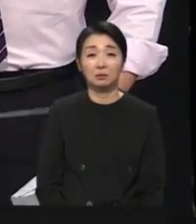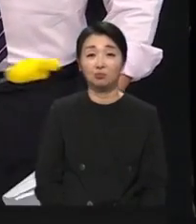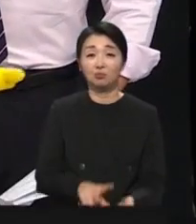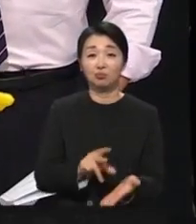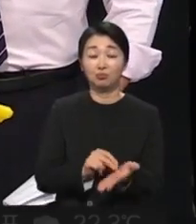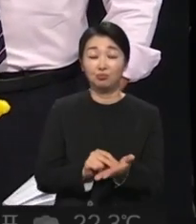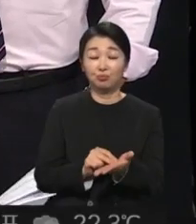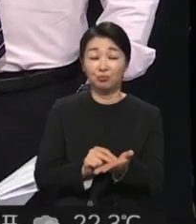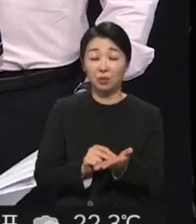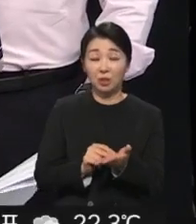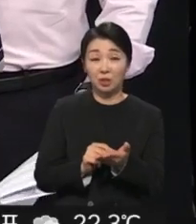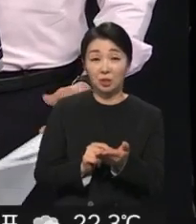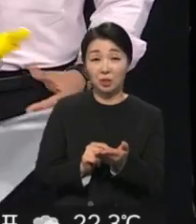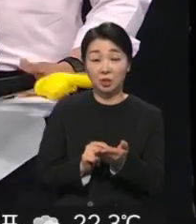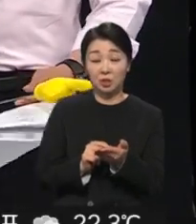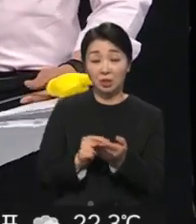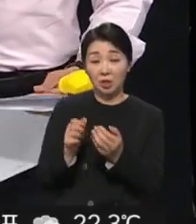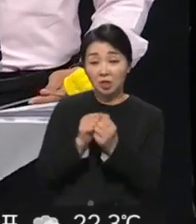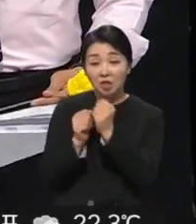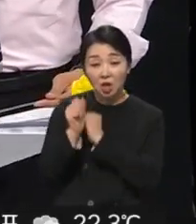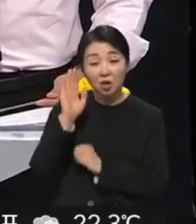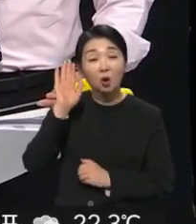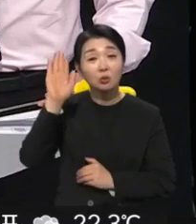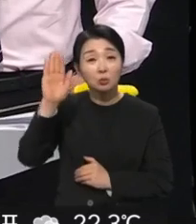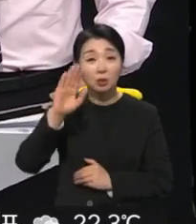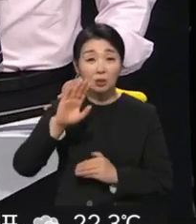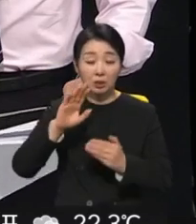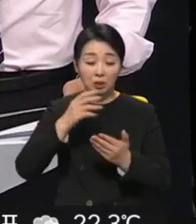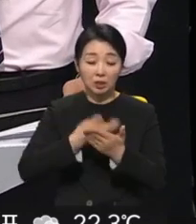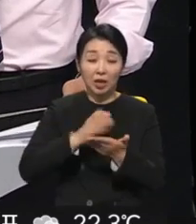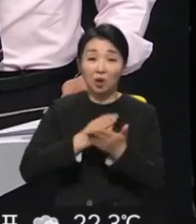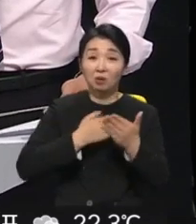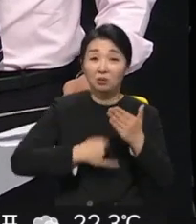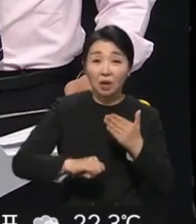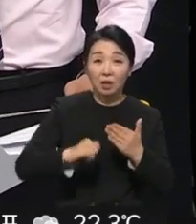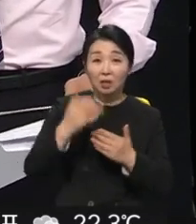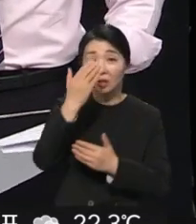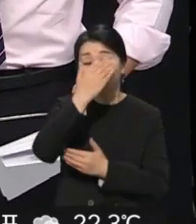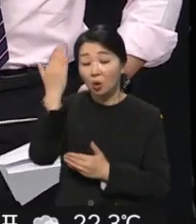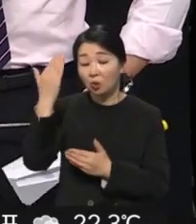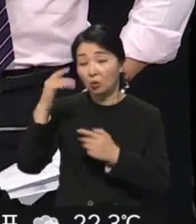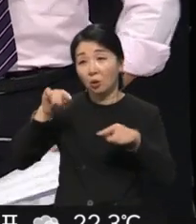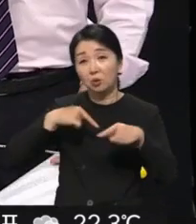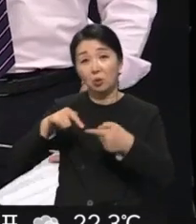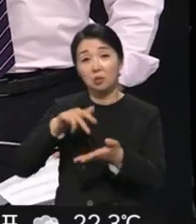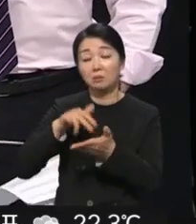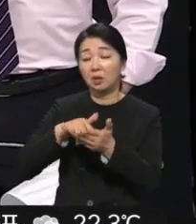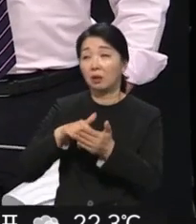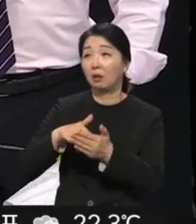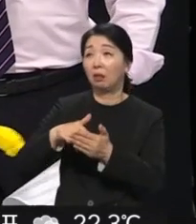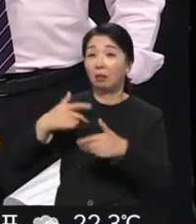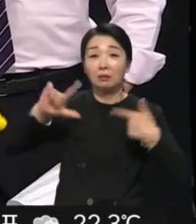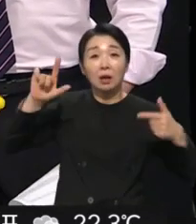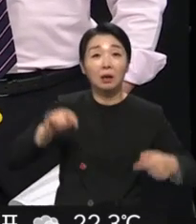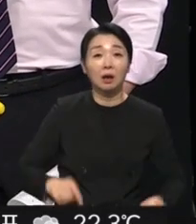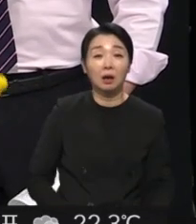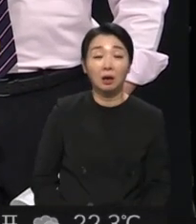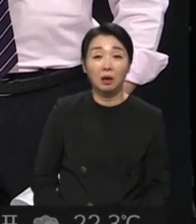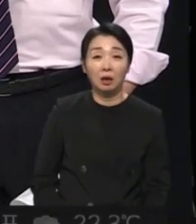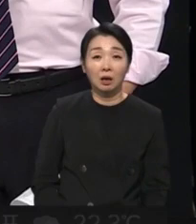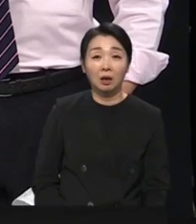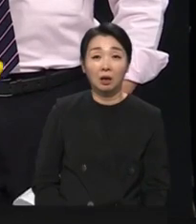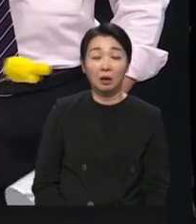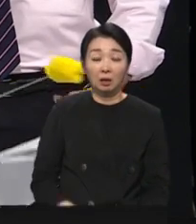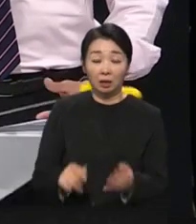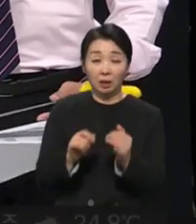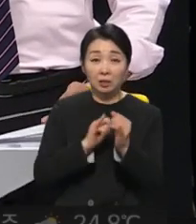문제는 기자회견 이후였습니다. 이 개딸 입장에서는 청년 정치인들이 수박으로 보였나 봅니다. 이 기자회견에 참여한